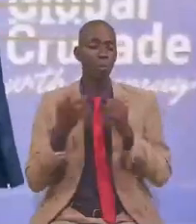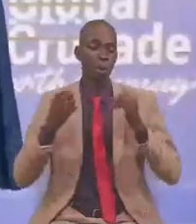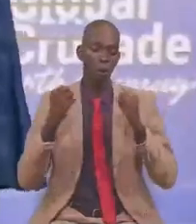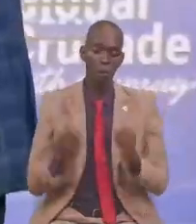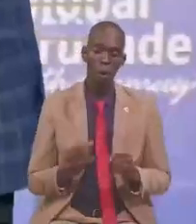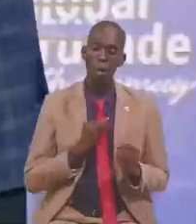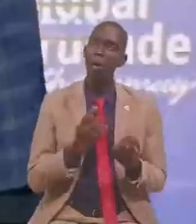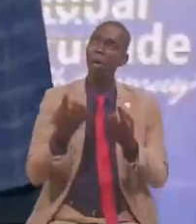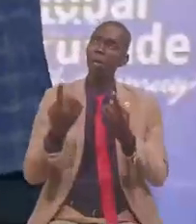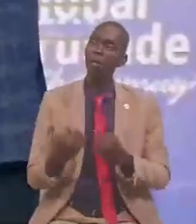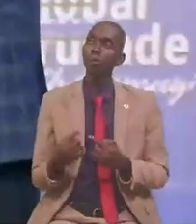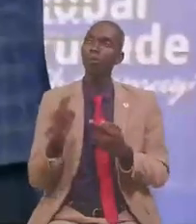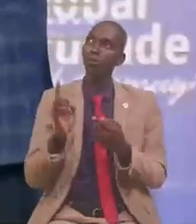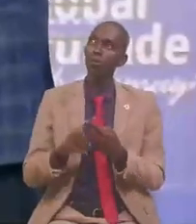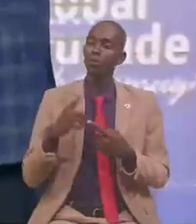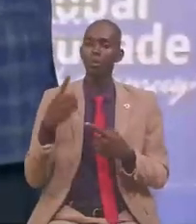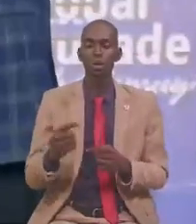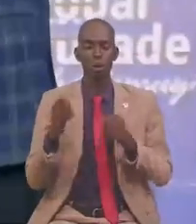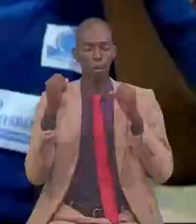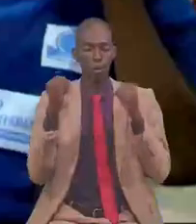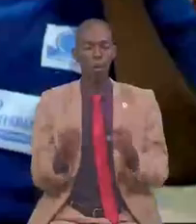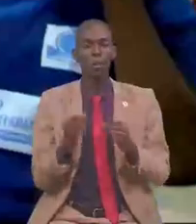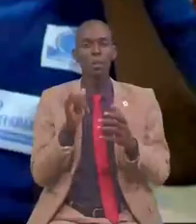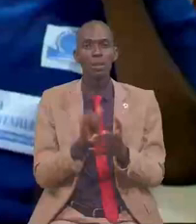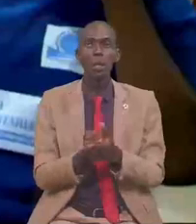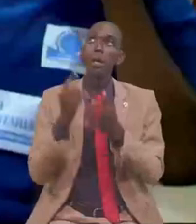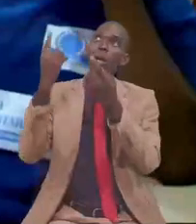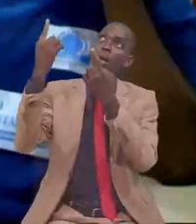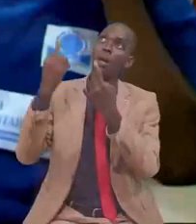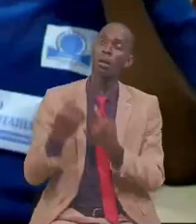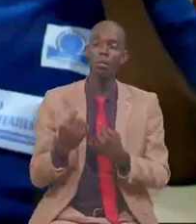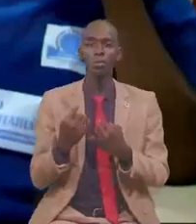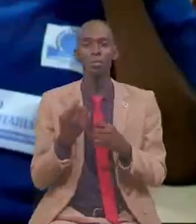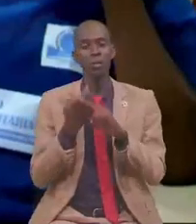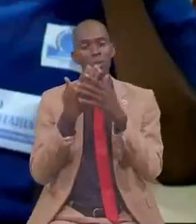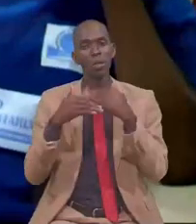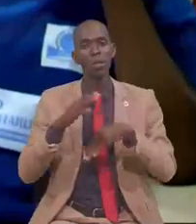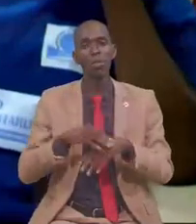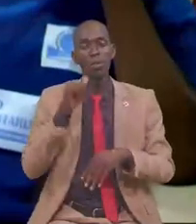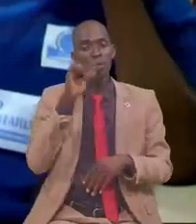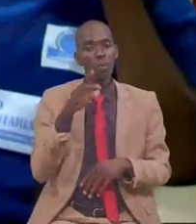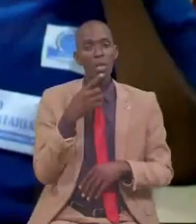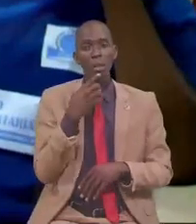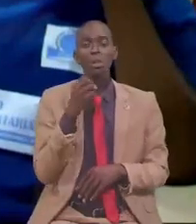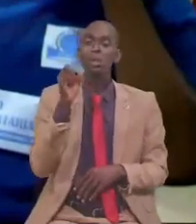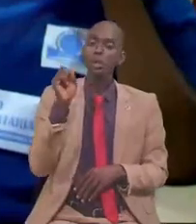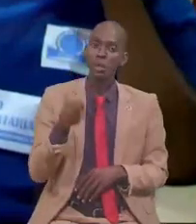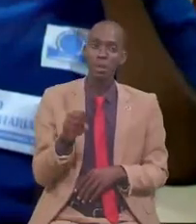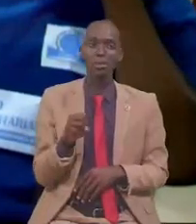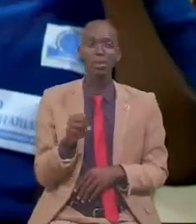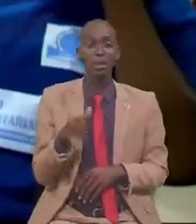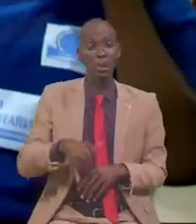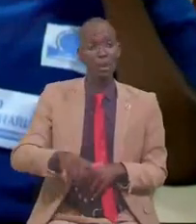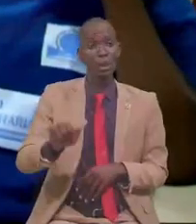je viens à la puissance qui vient du ciel. Elle a dit, oui, je